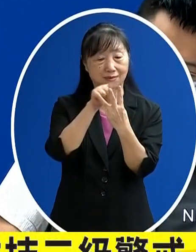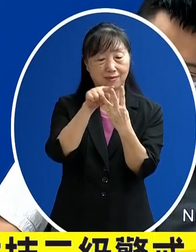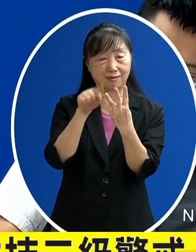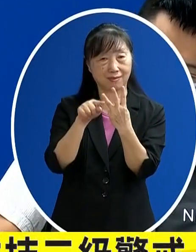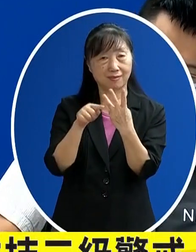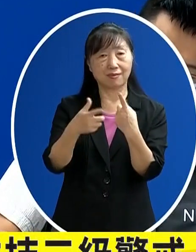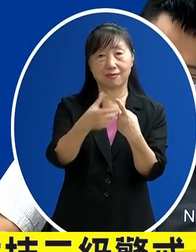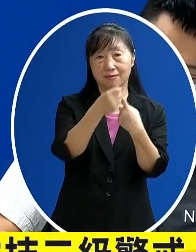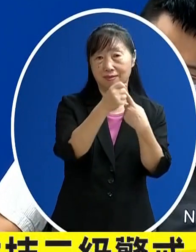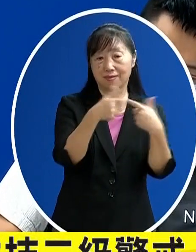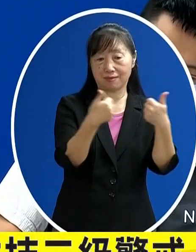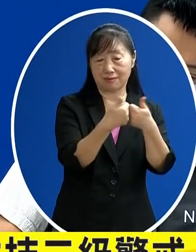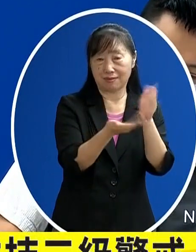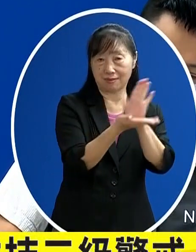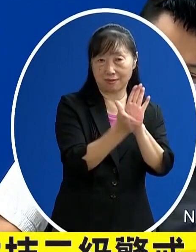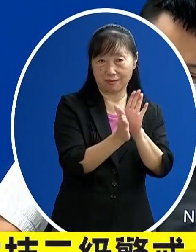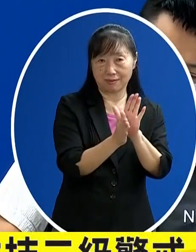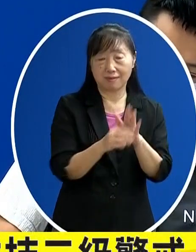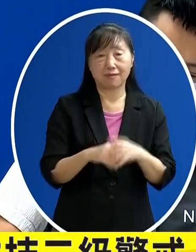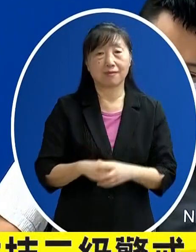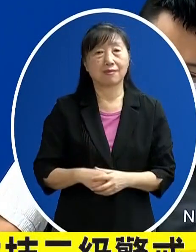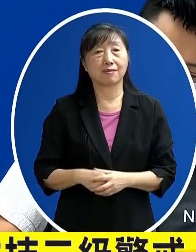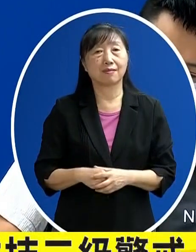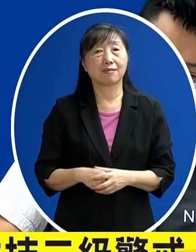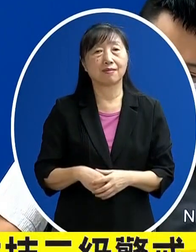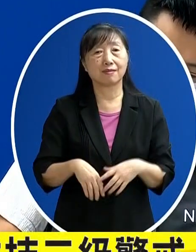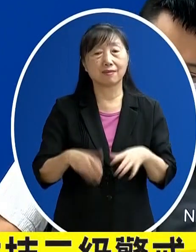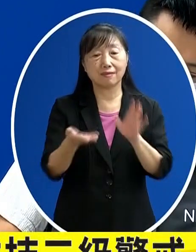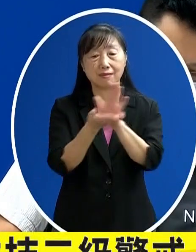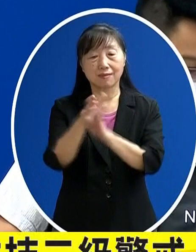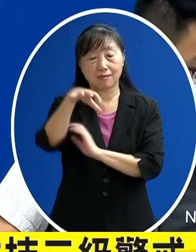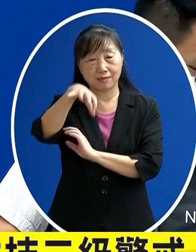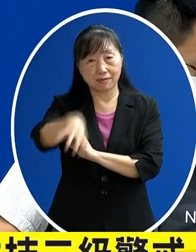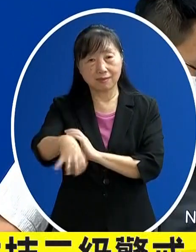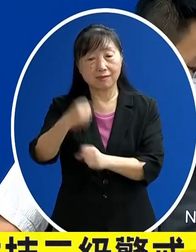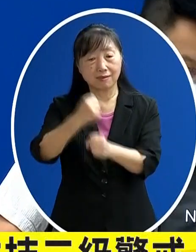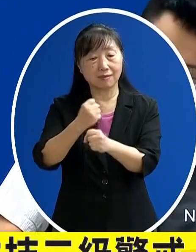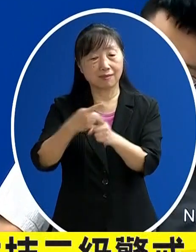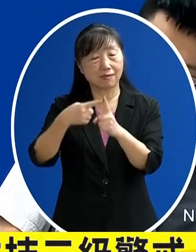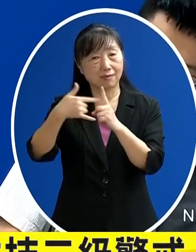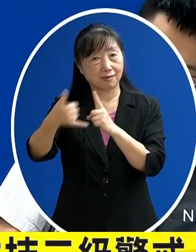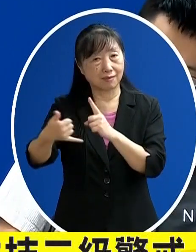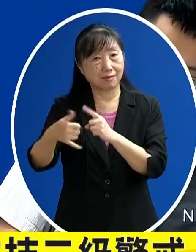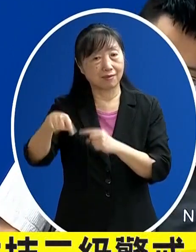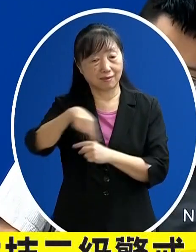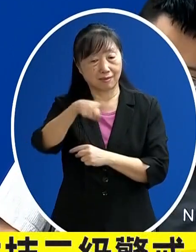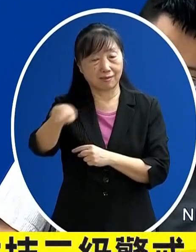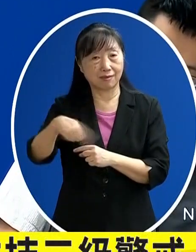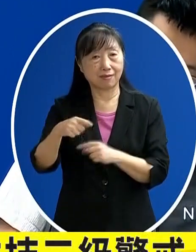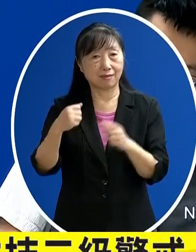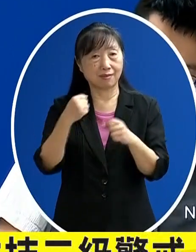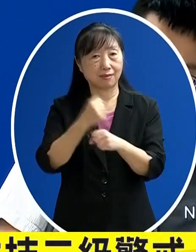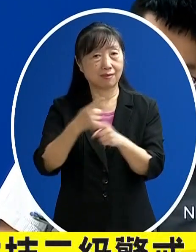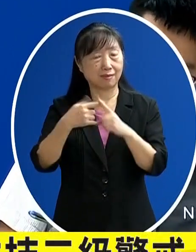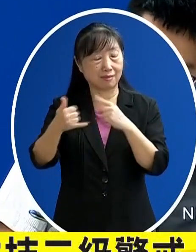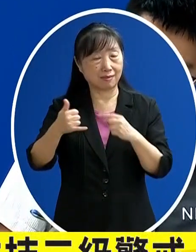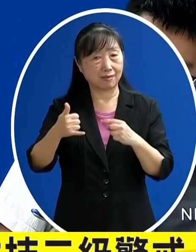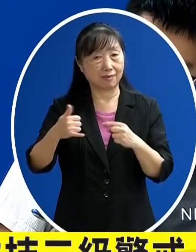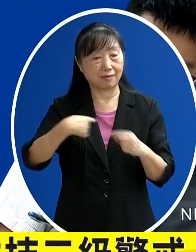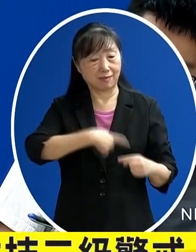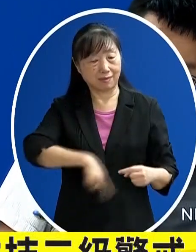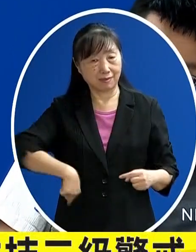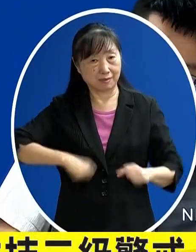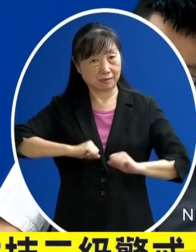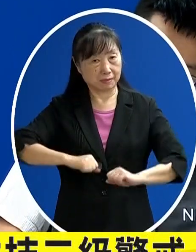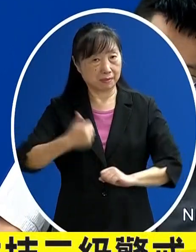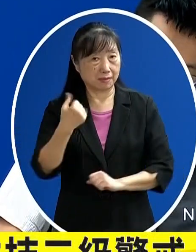先是会展跟这个场馆的从业人员，从业人员的健康卫生管理